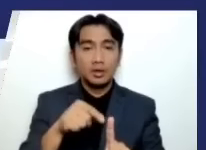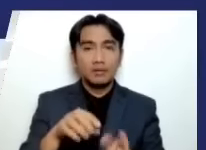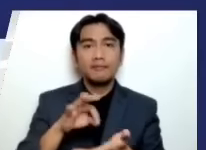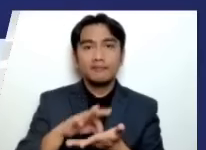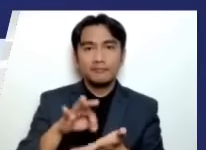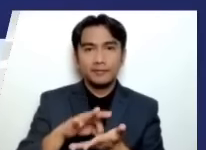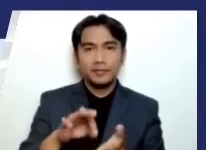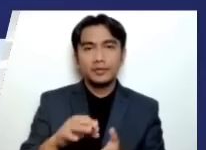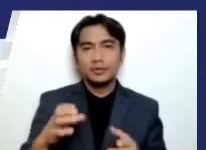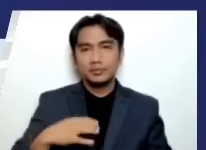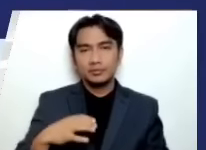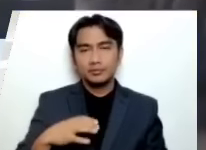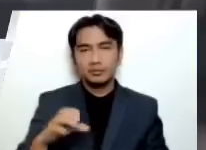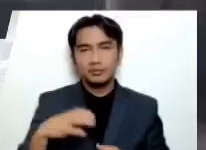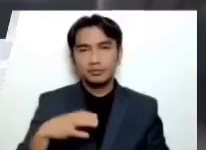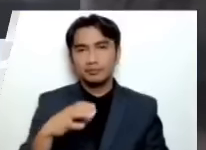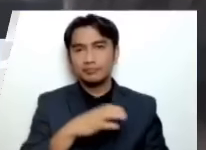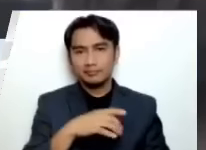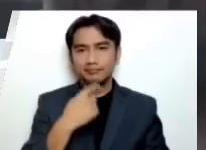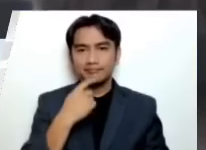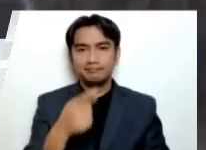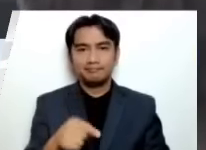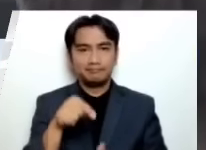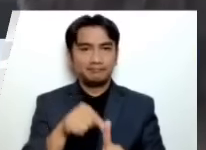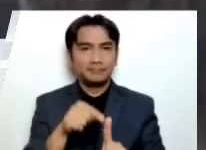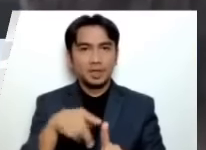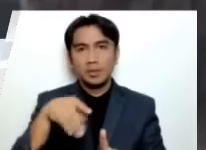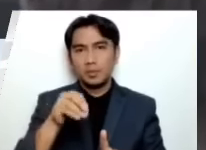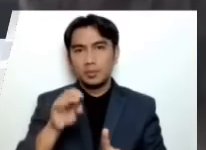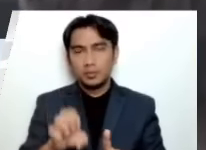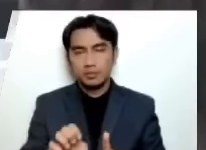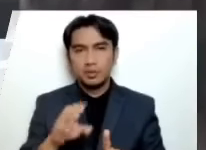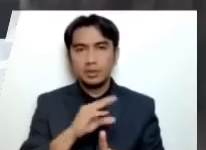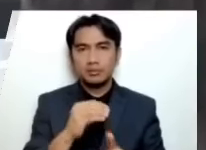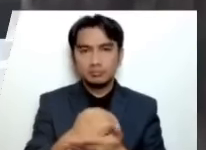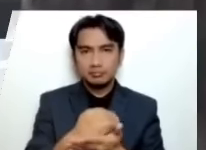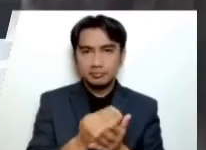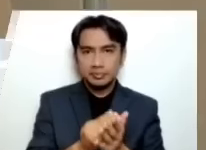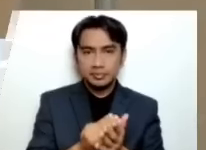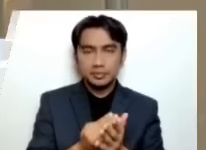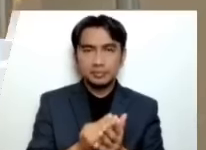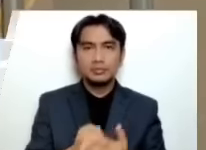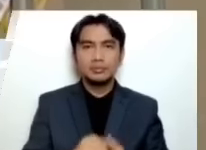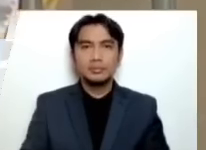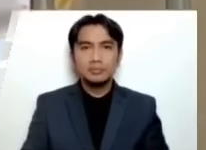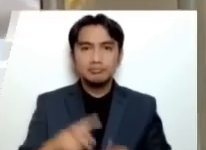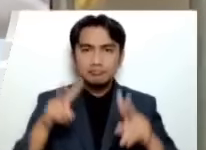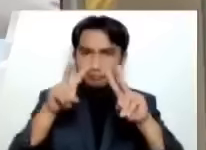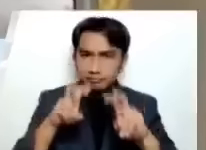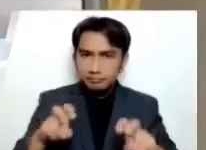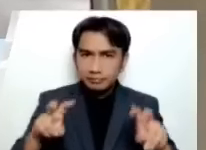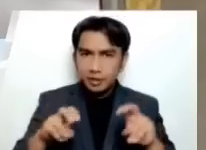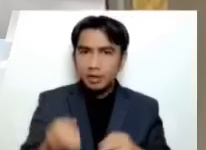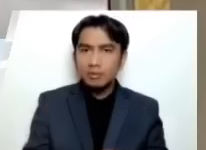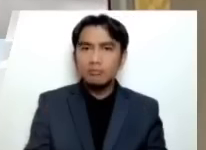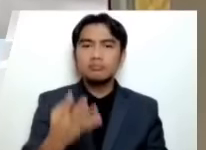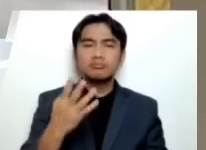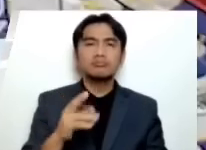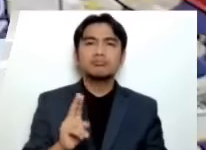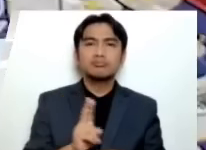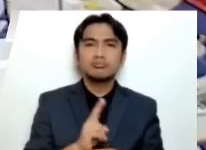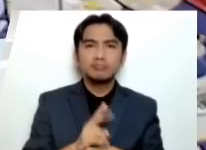ng OVP budget. Inungkat ng ilang kongresista kung paano ginastos ang 73 million confidential